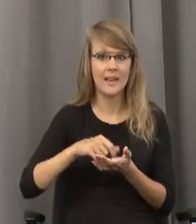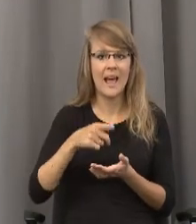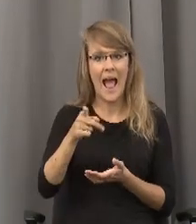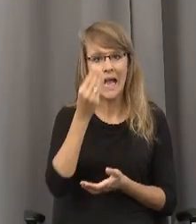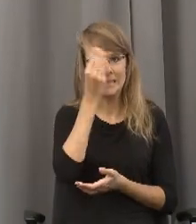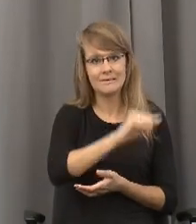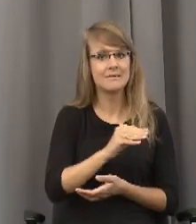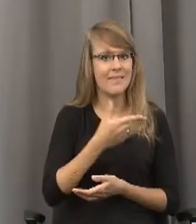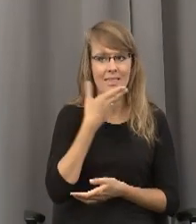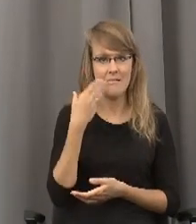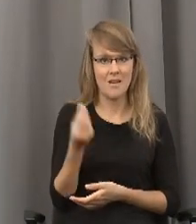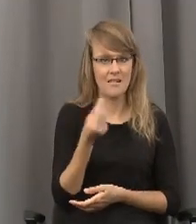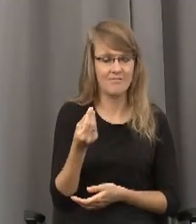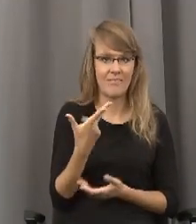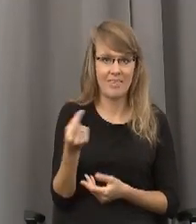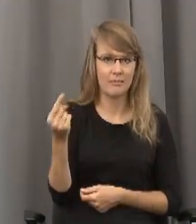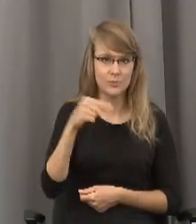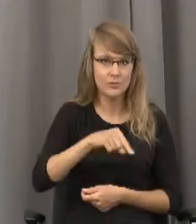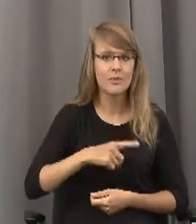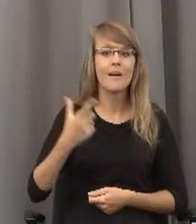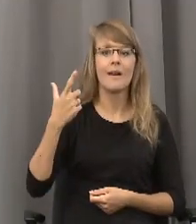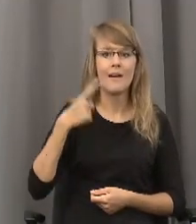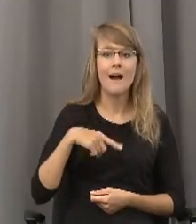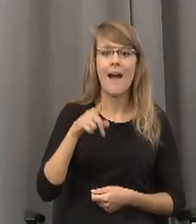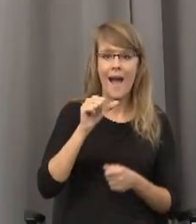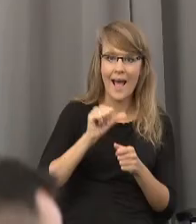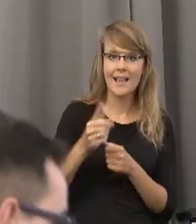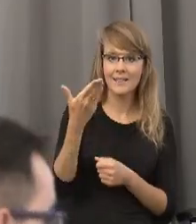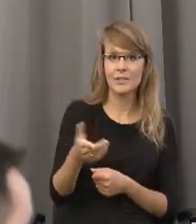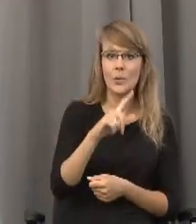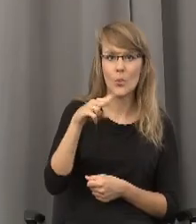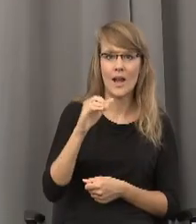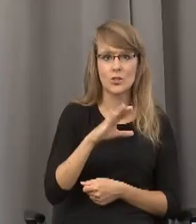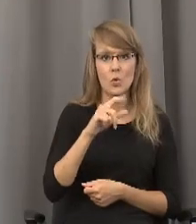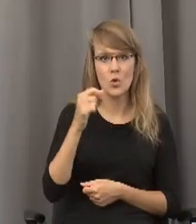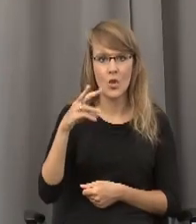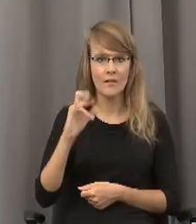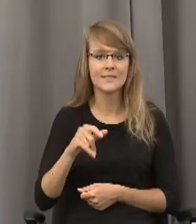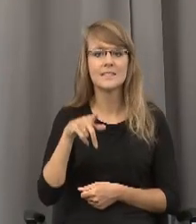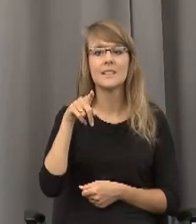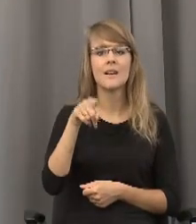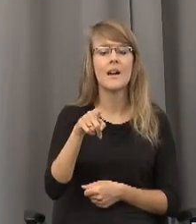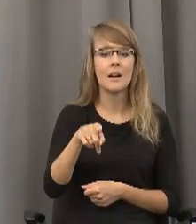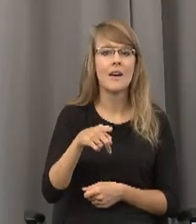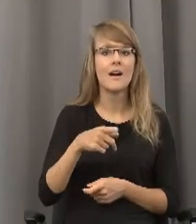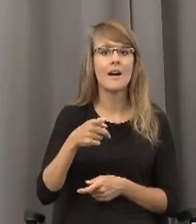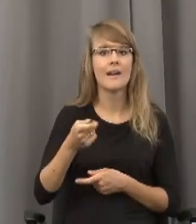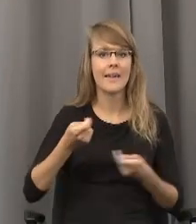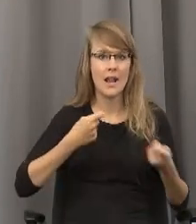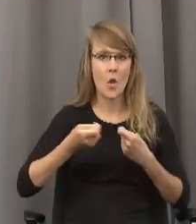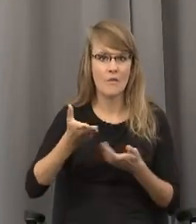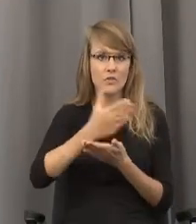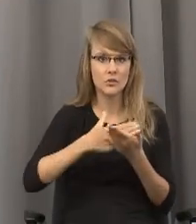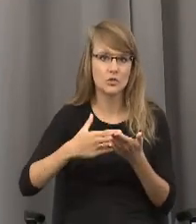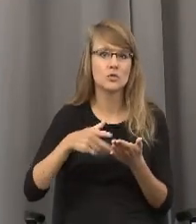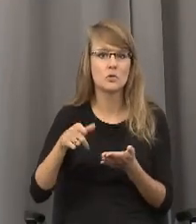Też nie dotarła, okej. Ale pan Łukasz Wodowski w takim razie jest, który jest pełniącym obowiązki kierownika Wydziału do Spraw